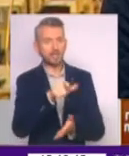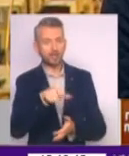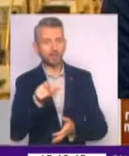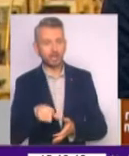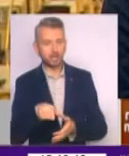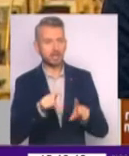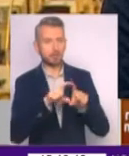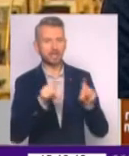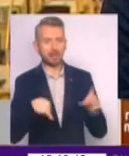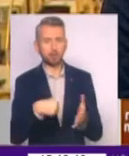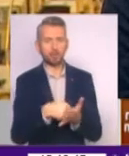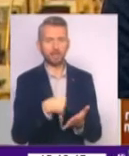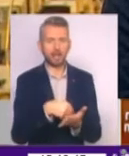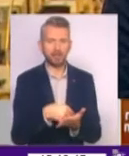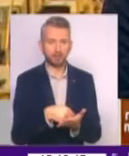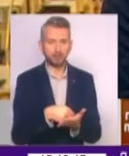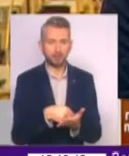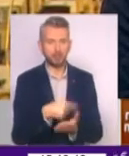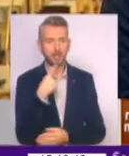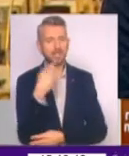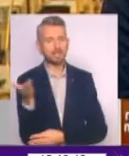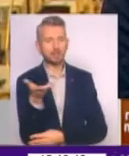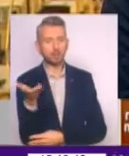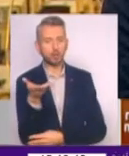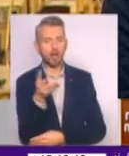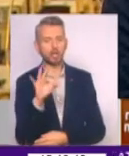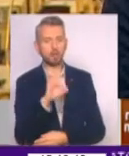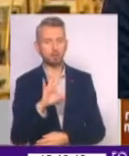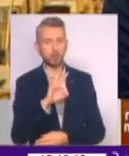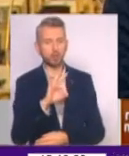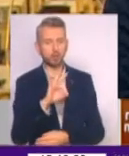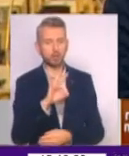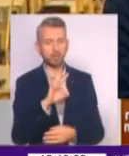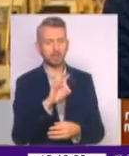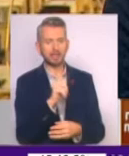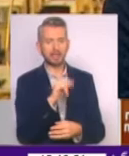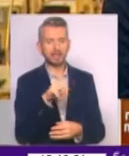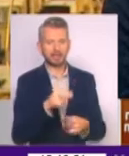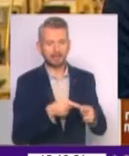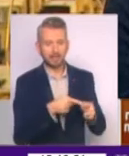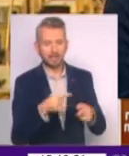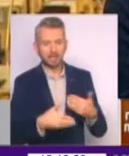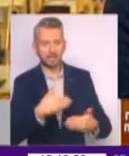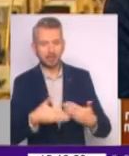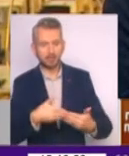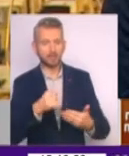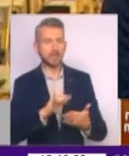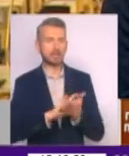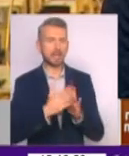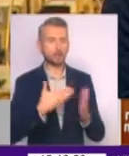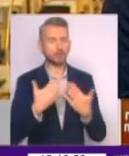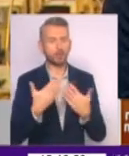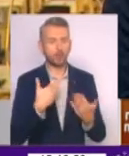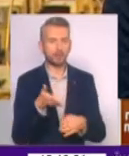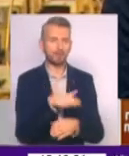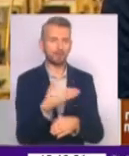питання. Департаменту фінансів звітували про хід і про стан, власне, про статус відносин